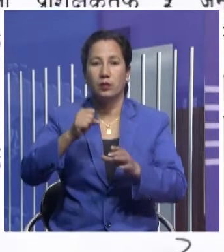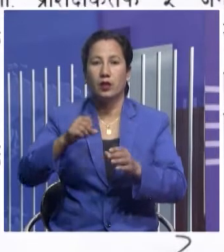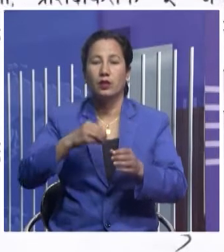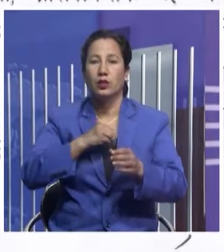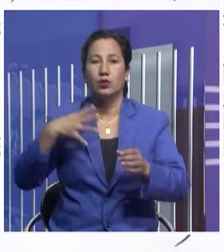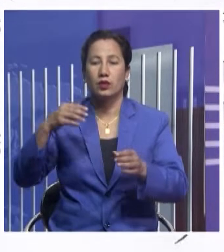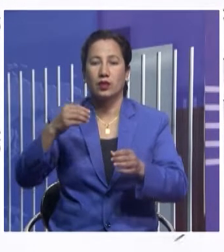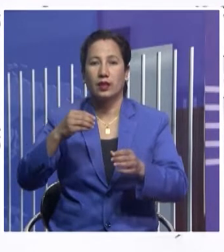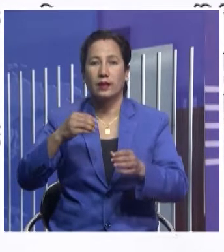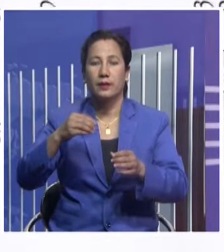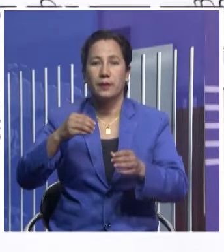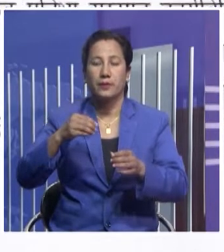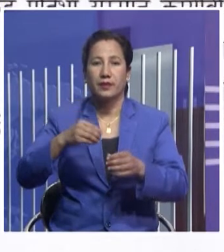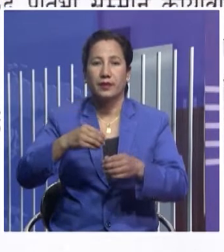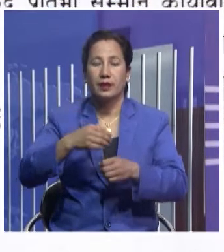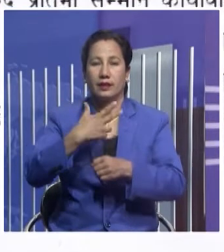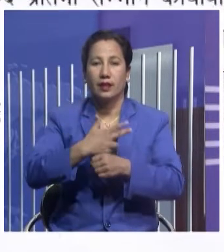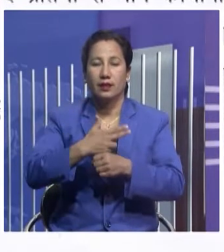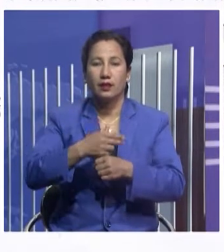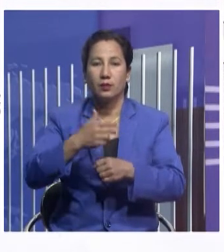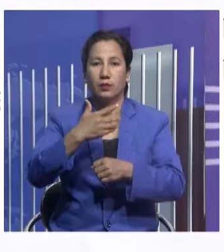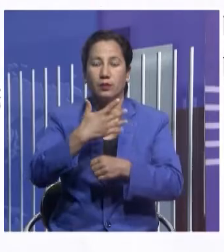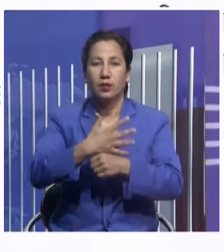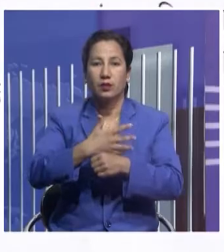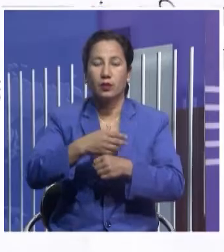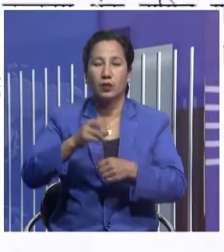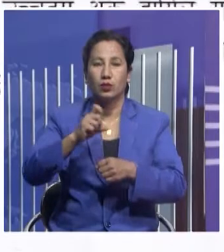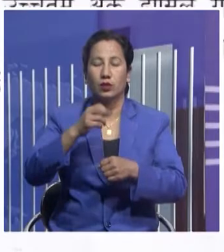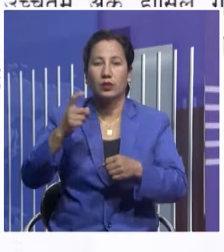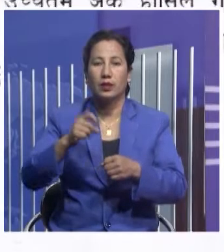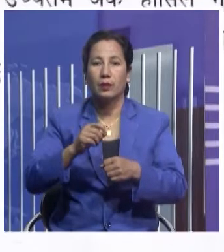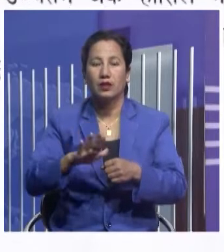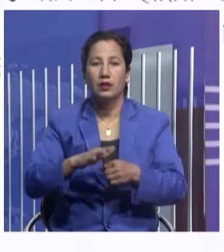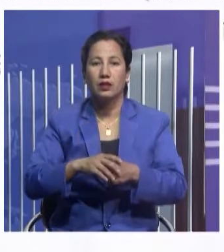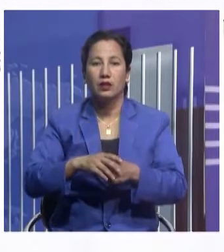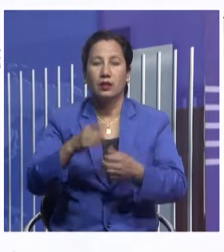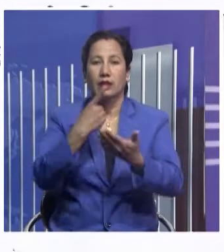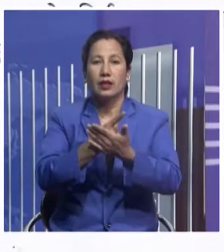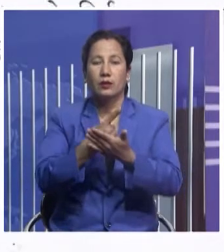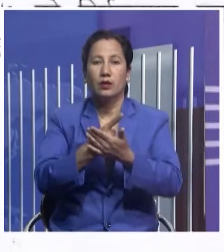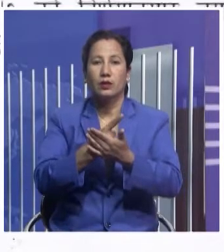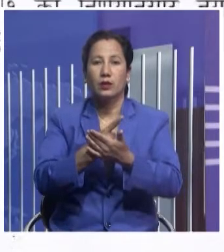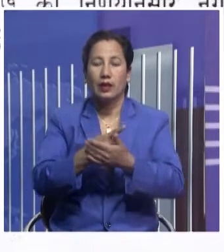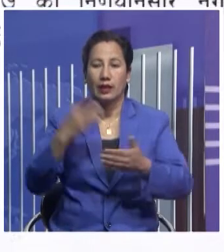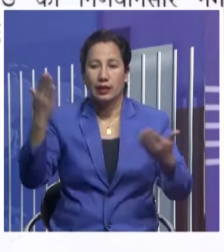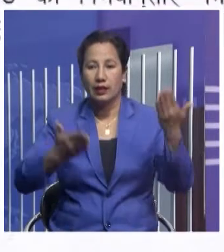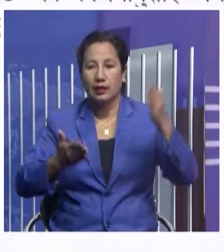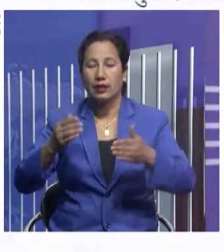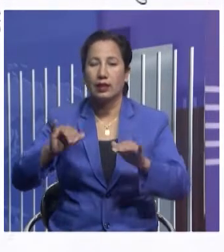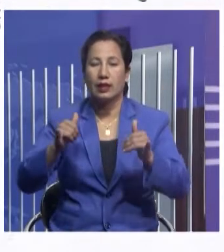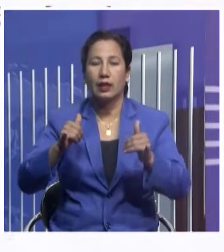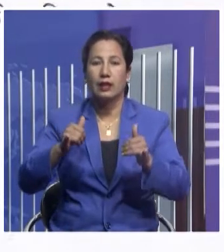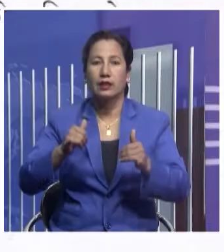दीपक हमाल, धादिङकी जुनी राई र भक्तपुरकी सुस्मिता तामाङ रहेका छन्। काठमाडौँका कराते खेलाडी एलेन